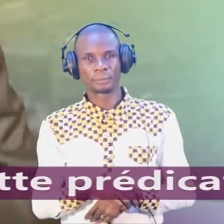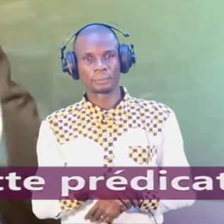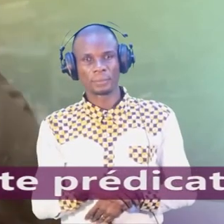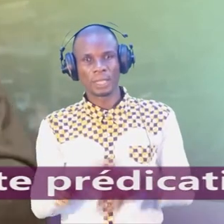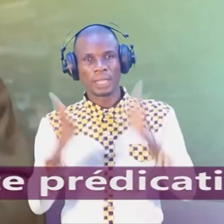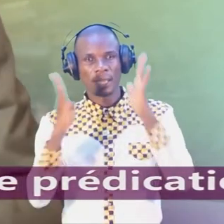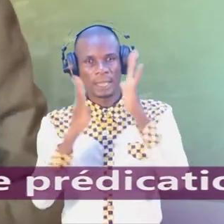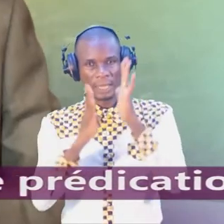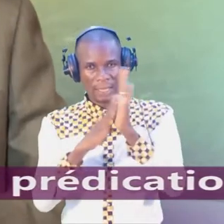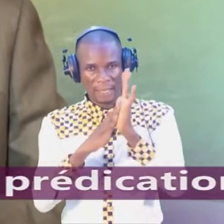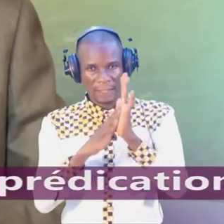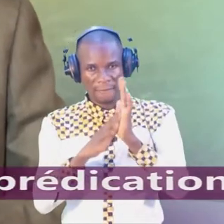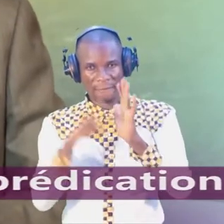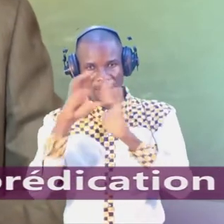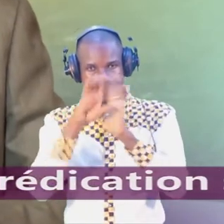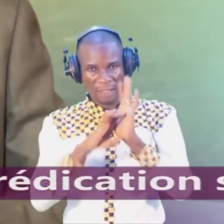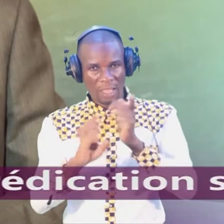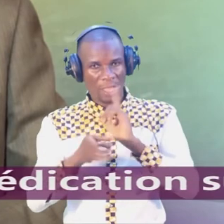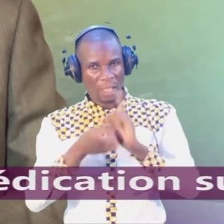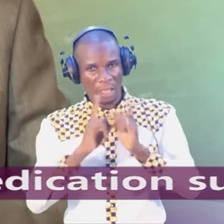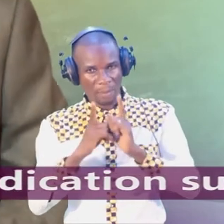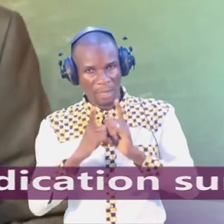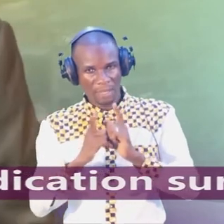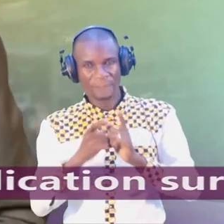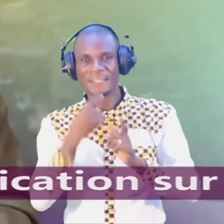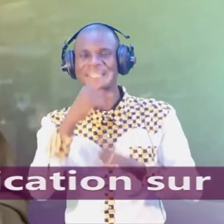ili tuweze kutumia kila kitu katika busara.